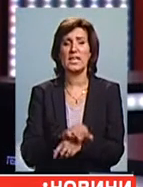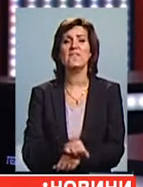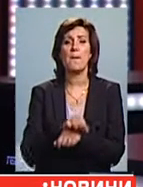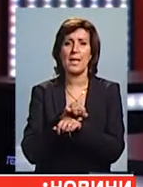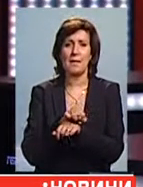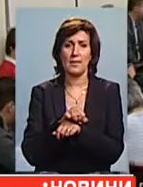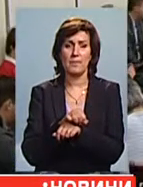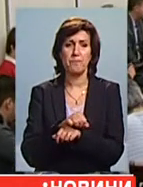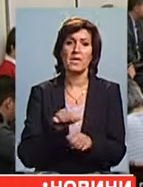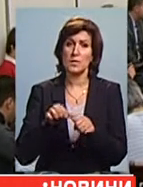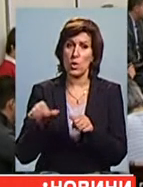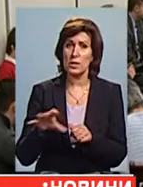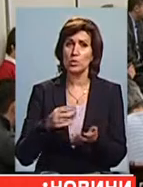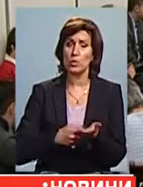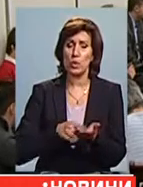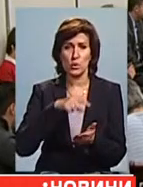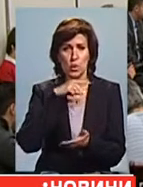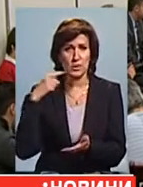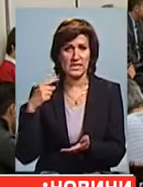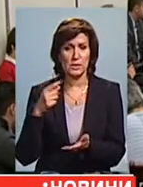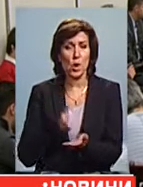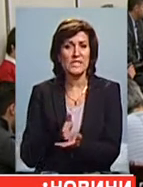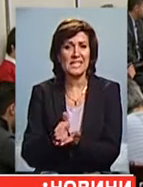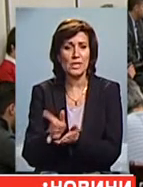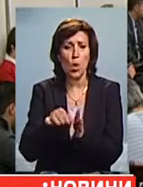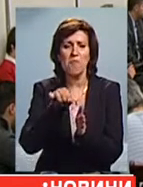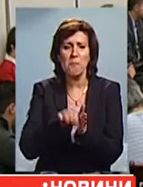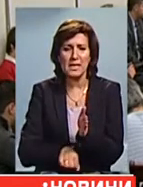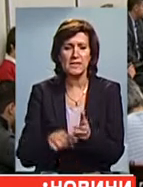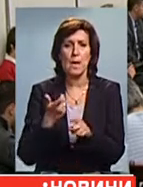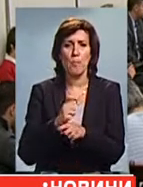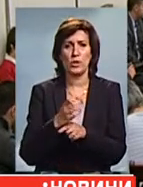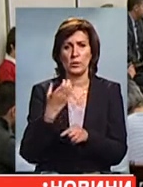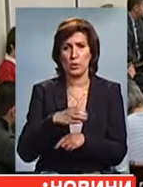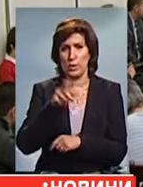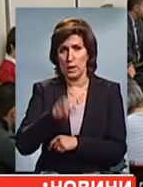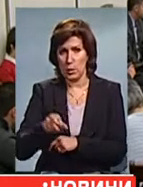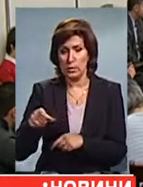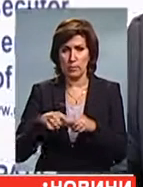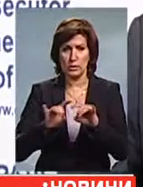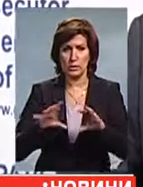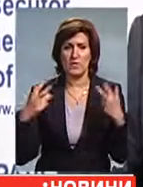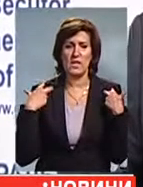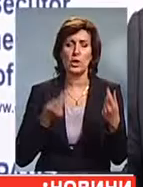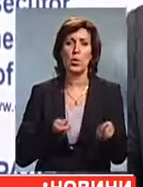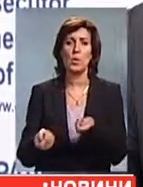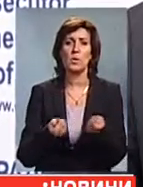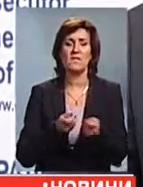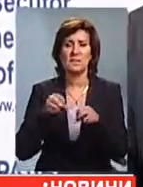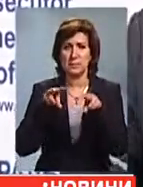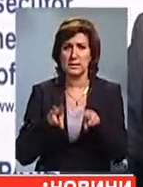Майдані. Зокрема, щодо доказів російського сліду у вбивстві понад сотні людей. Про це розповів начальник